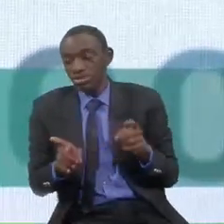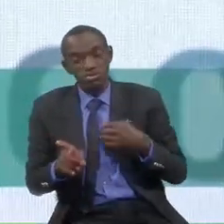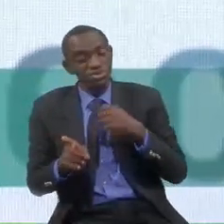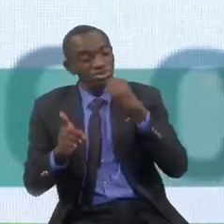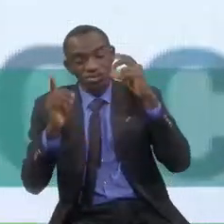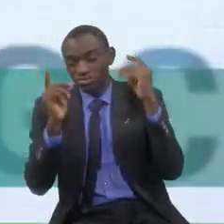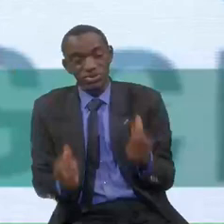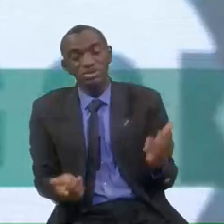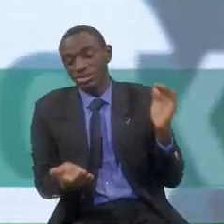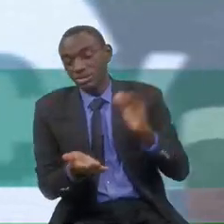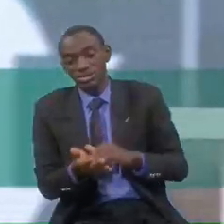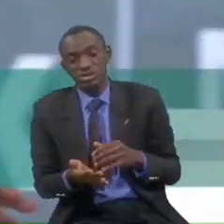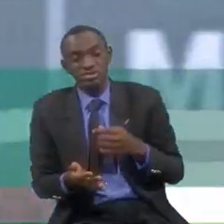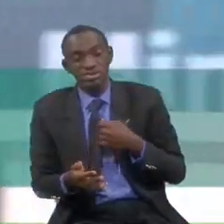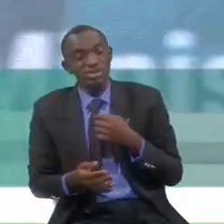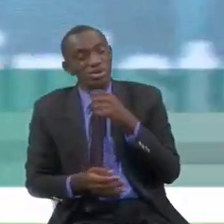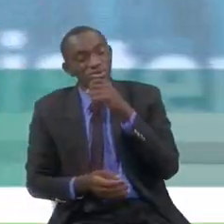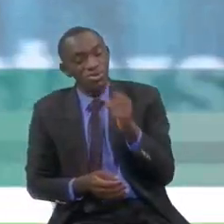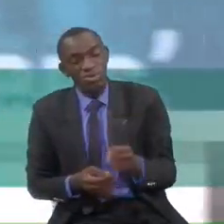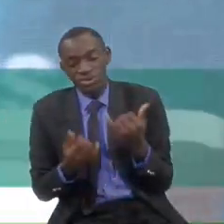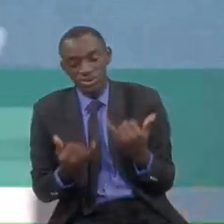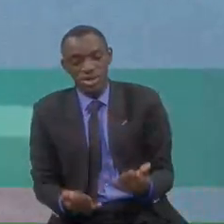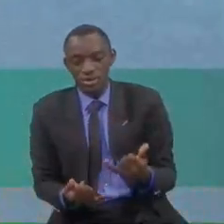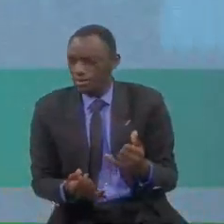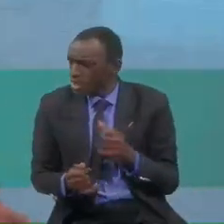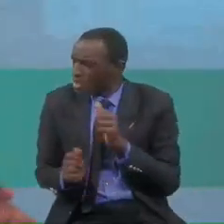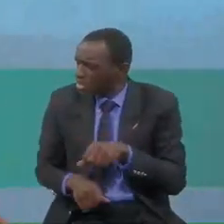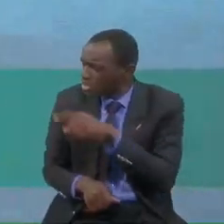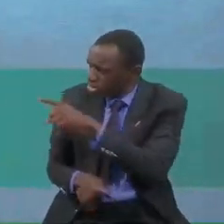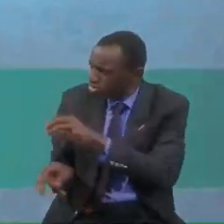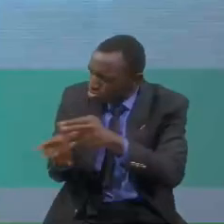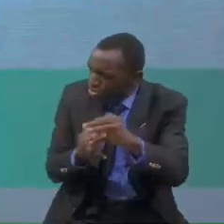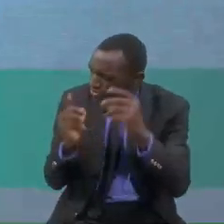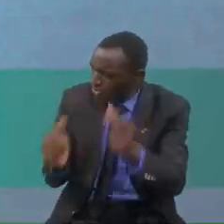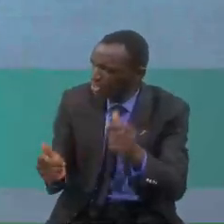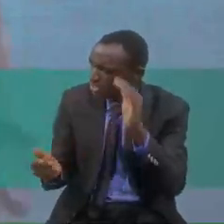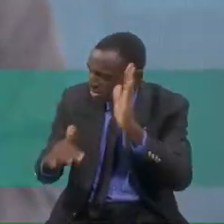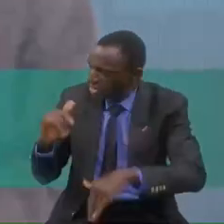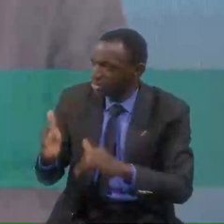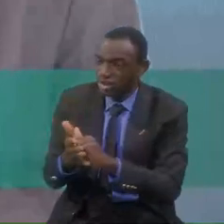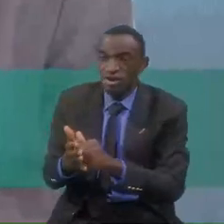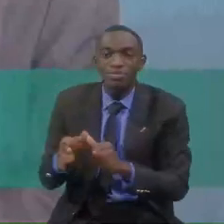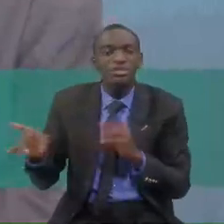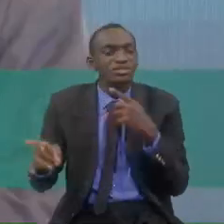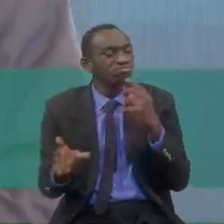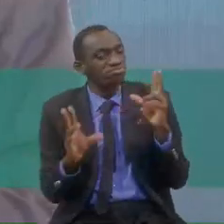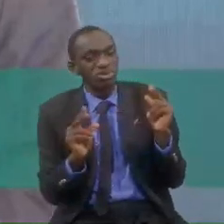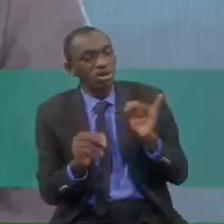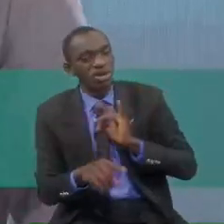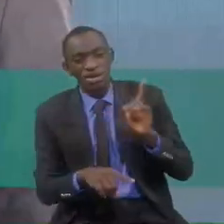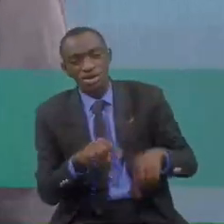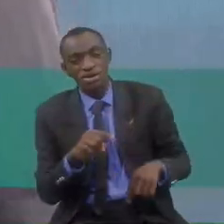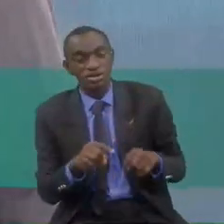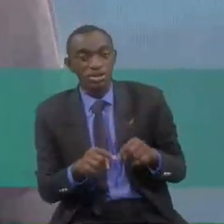vite? Non. Tu connais mon âge. Est-ce que tu peux aller plus vite? Non, non, non. Je ne peux pas le faire. Mais tu as l'Esprit